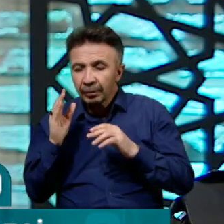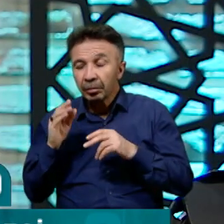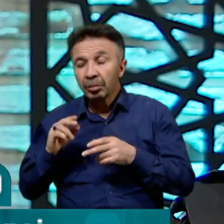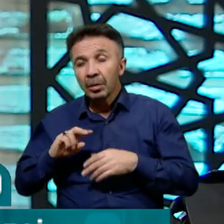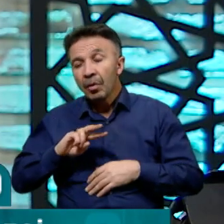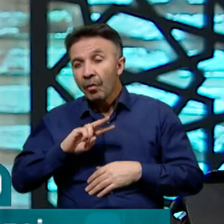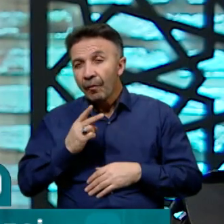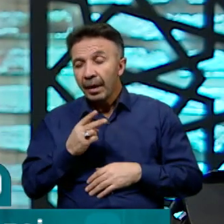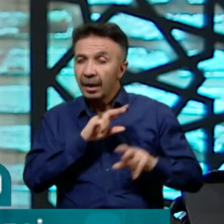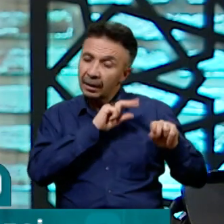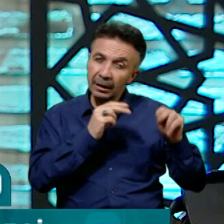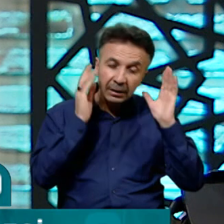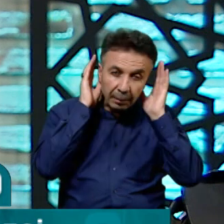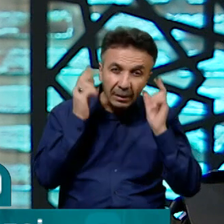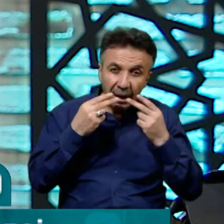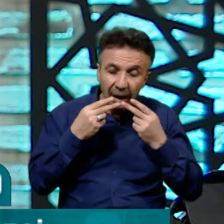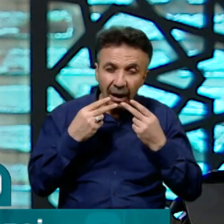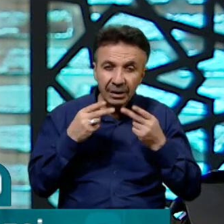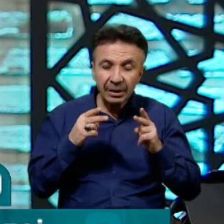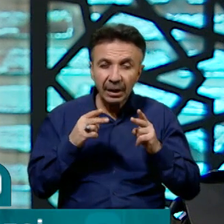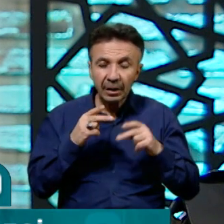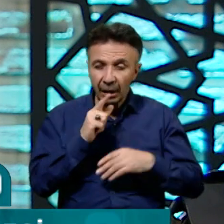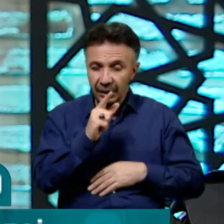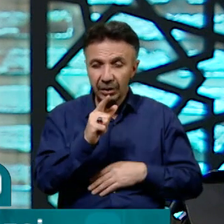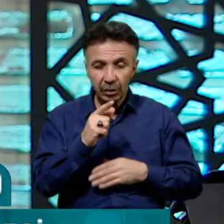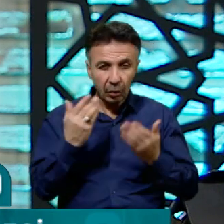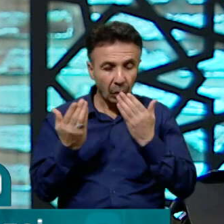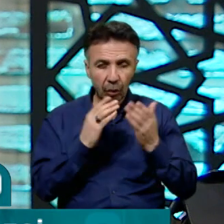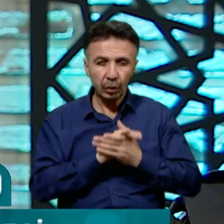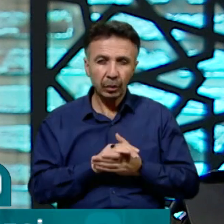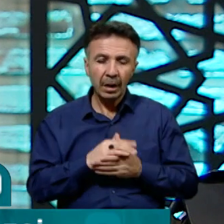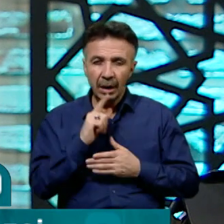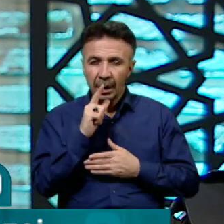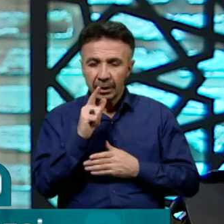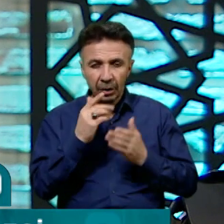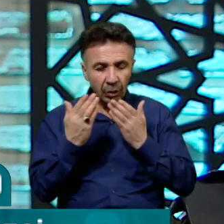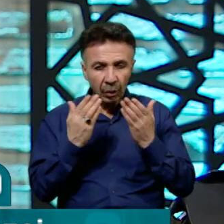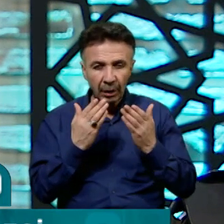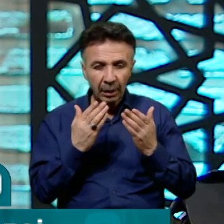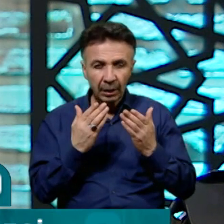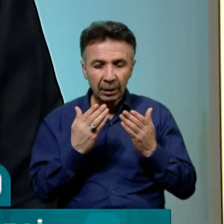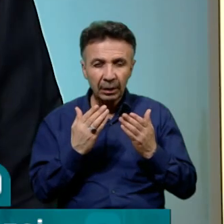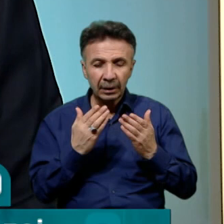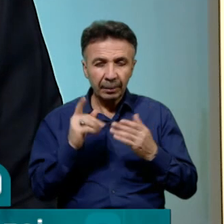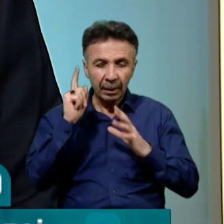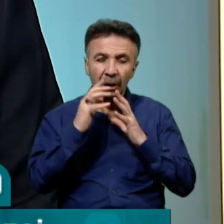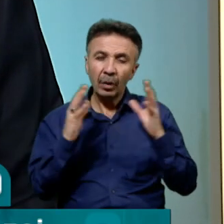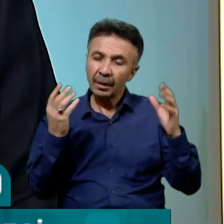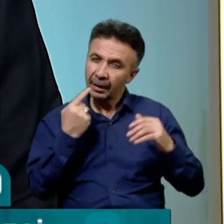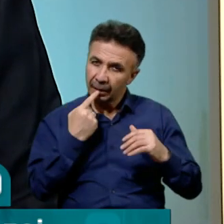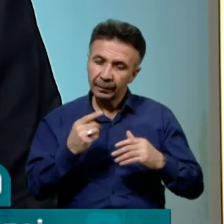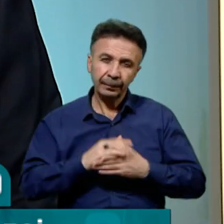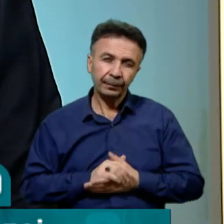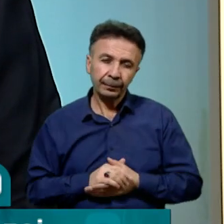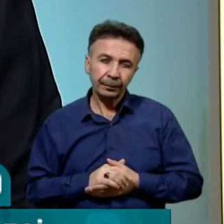namazını açıktan okuyarak kıldı ama açıktan okumasına rağmen Tekbir Allahu ekber dedi kendi duyacağı şekilde